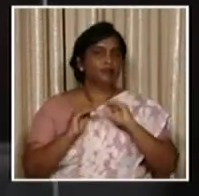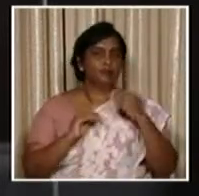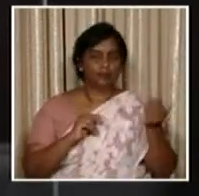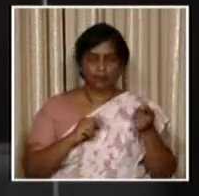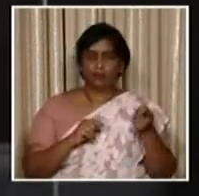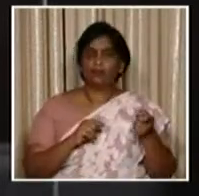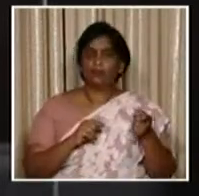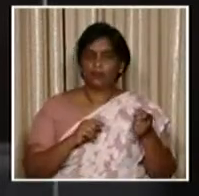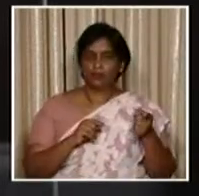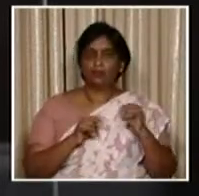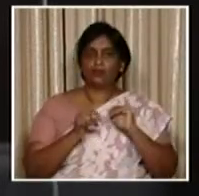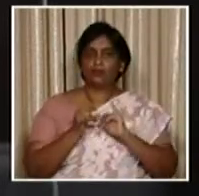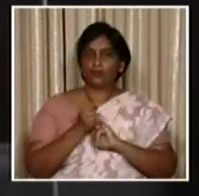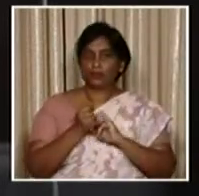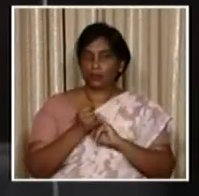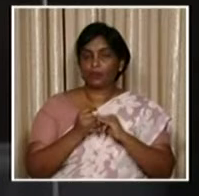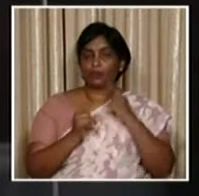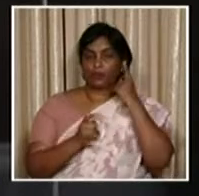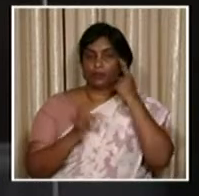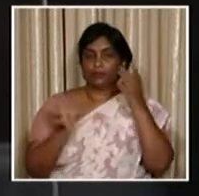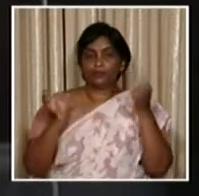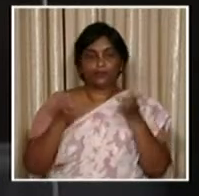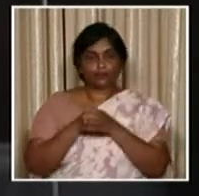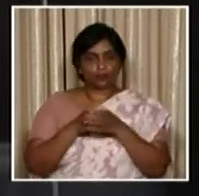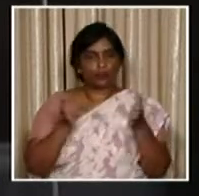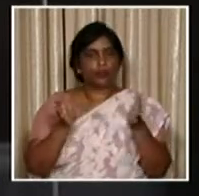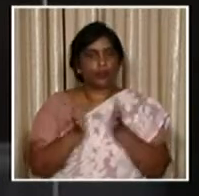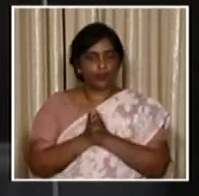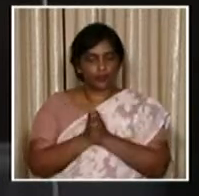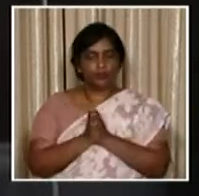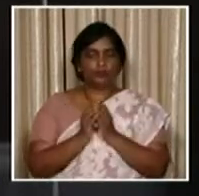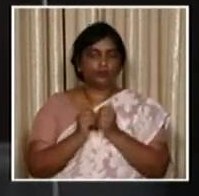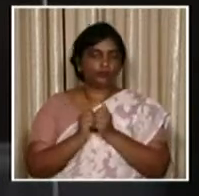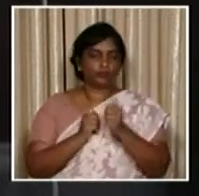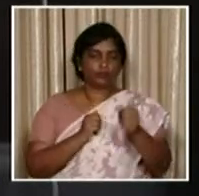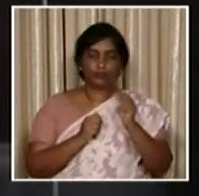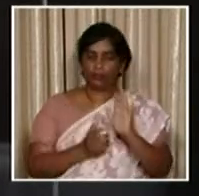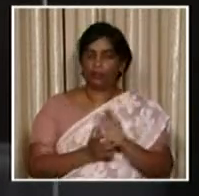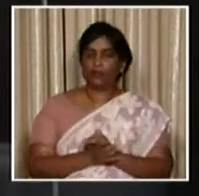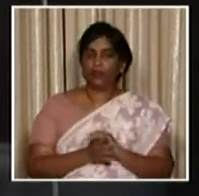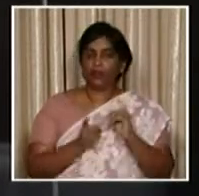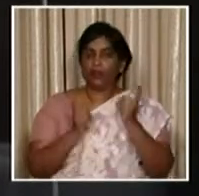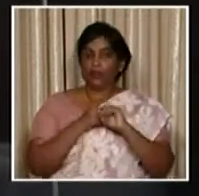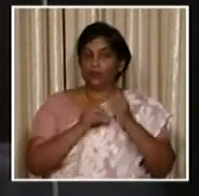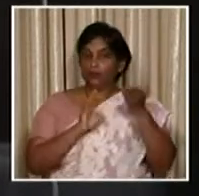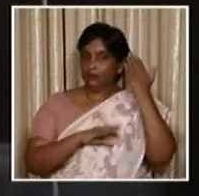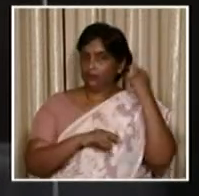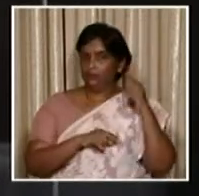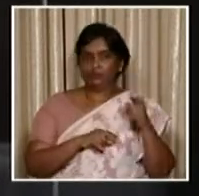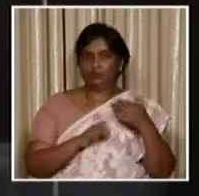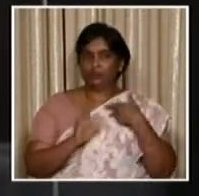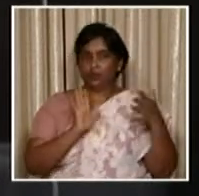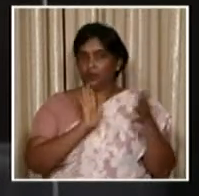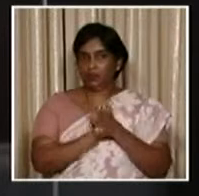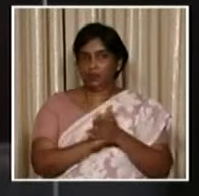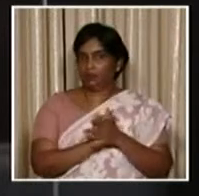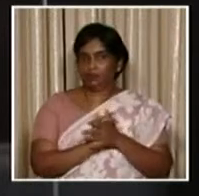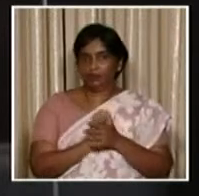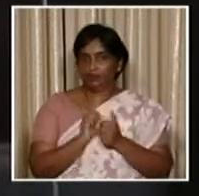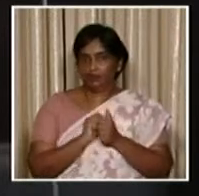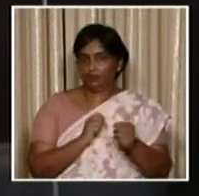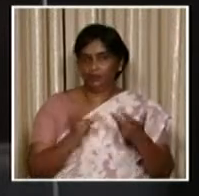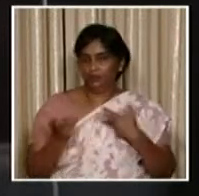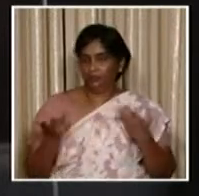tamai saharan me buddhiyansha ekka sambandhela mewa karanna patan aran tiyenne. Yuddhe kale eyage ape kisiwa ganudanuwak tibbe